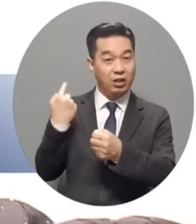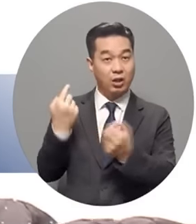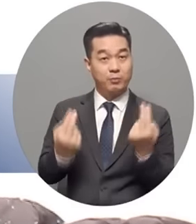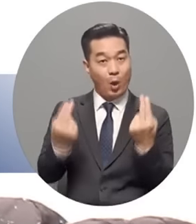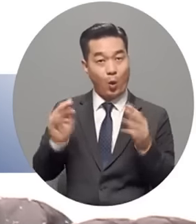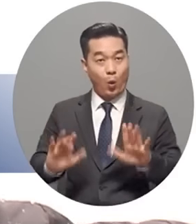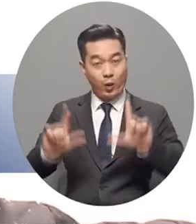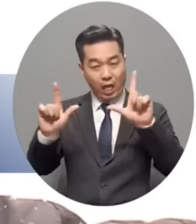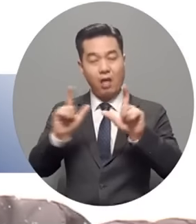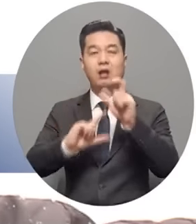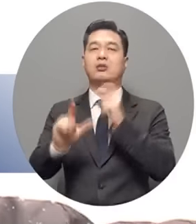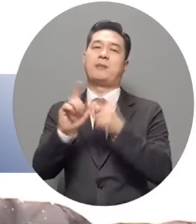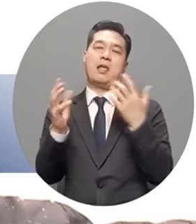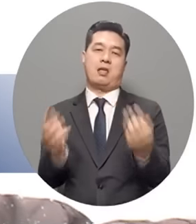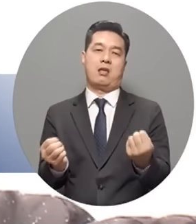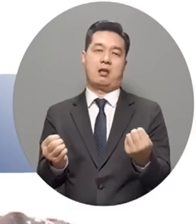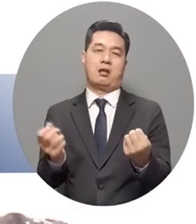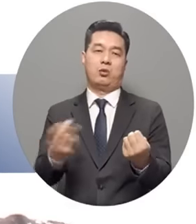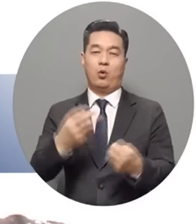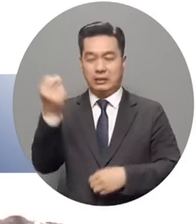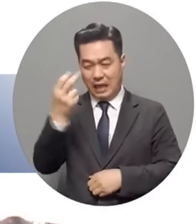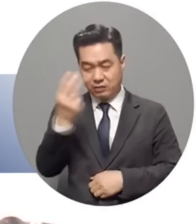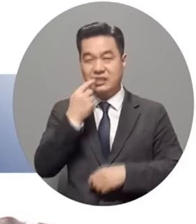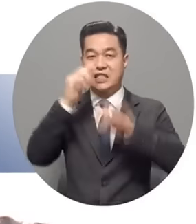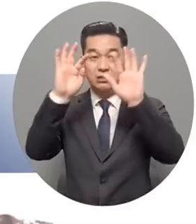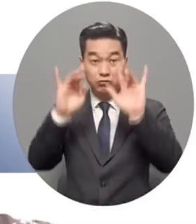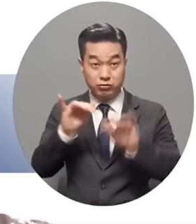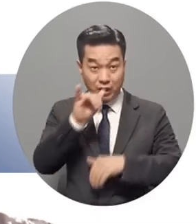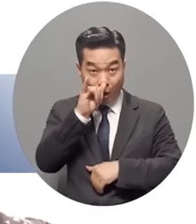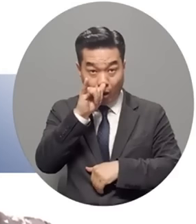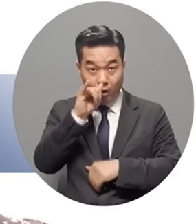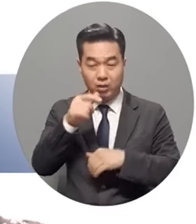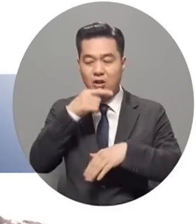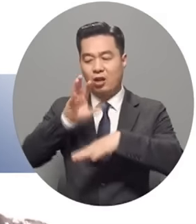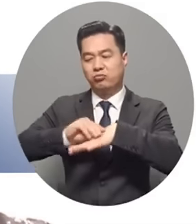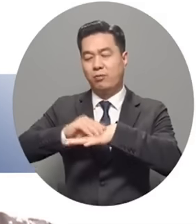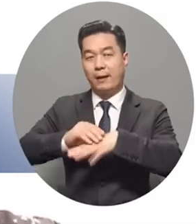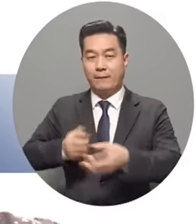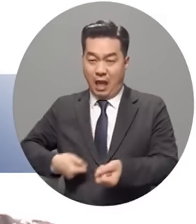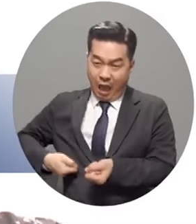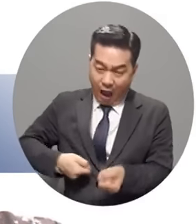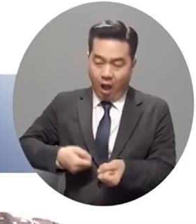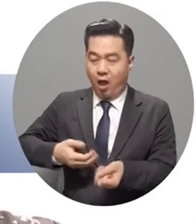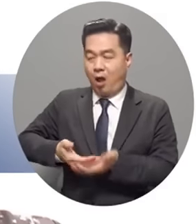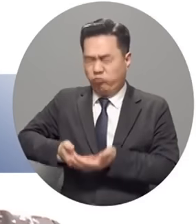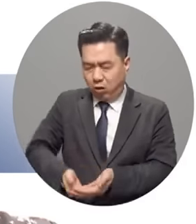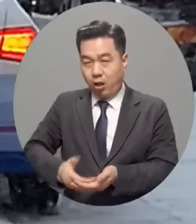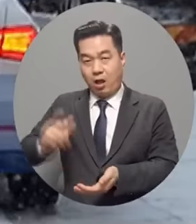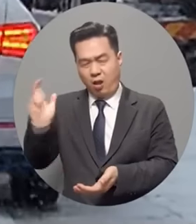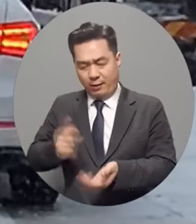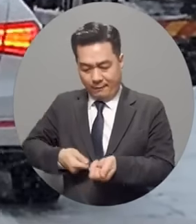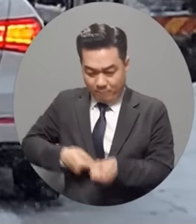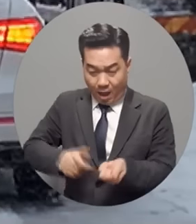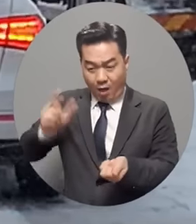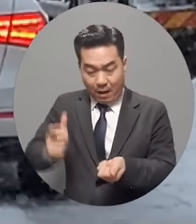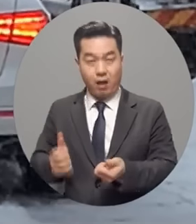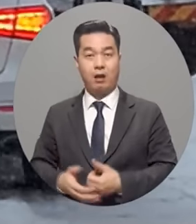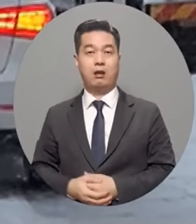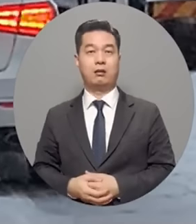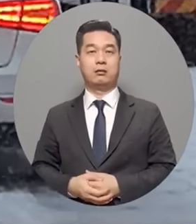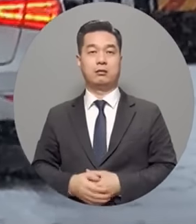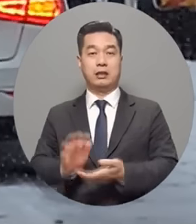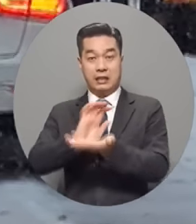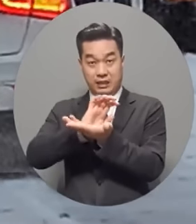더 많이 와요. 그리고 자주 오고. 젖은 눈이다 보니까 힘들어요. 밀리지 않아. 태백시